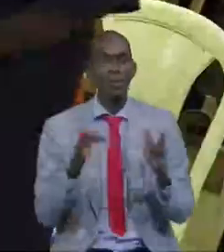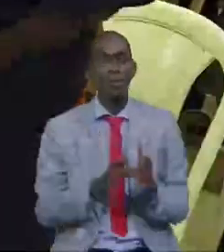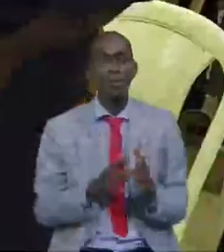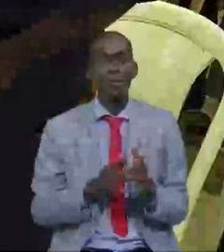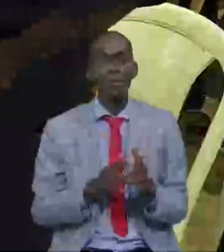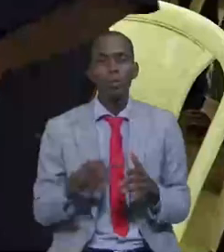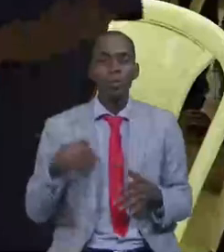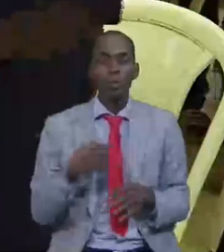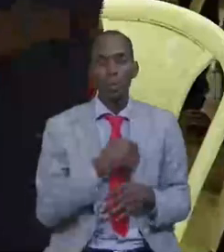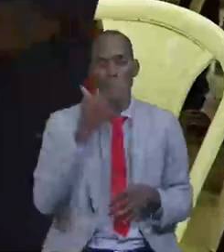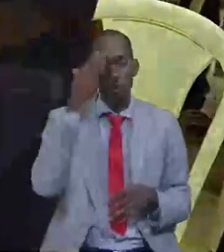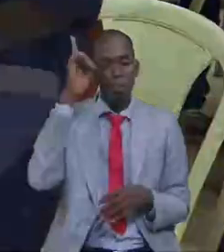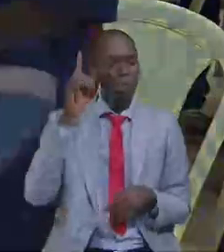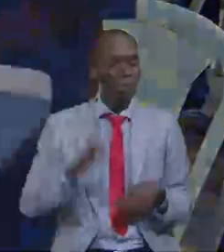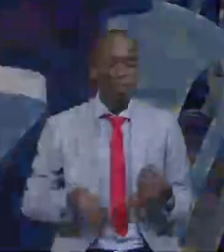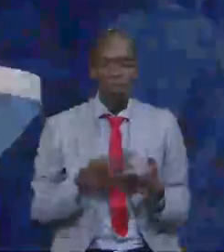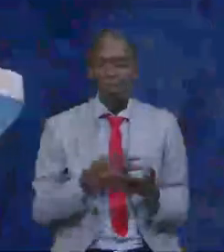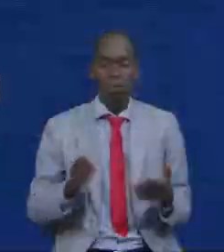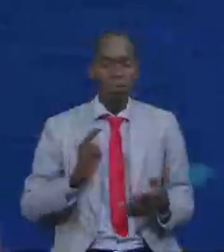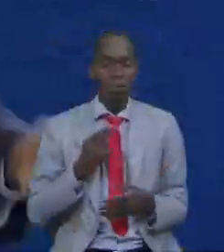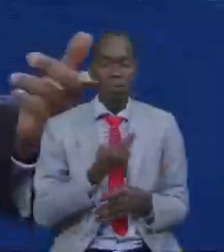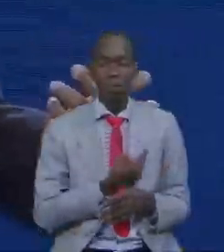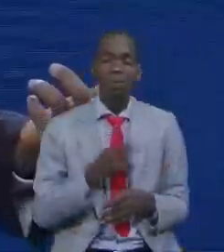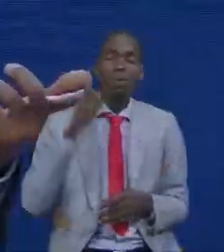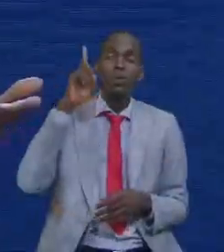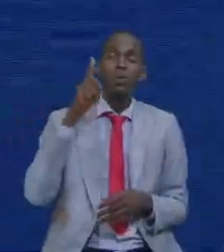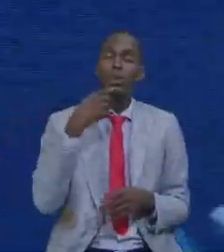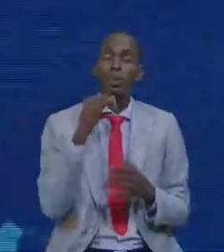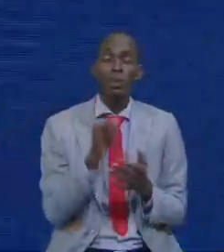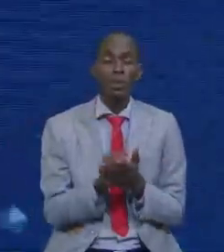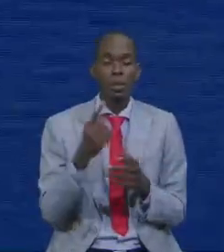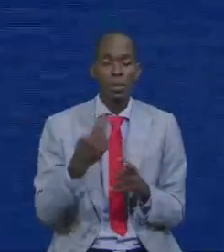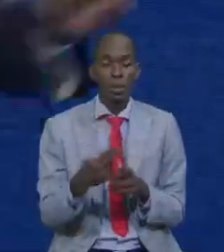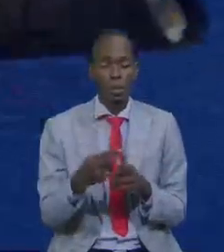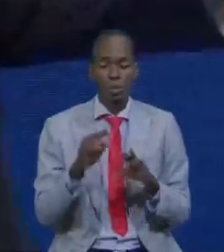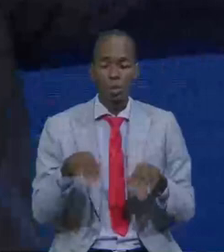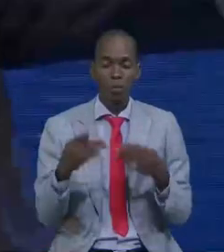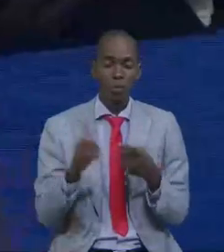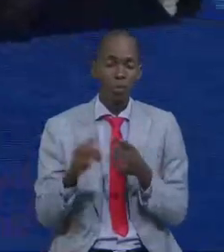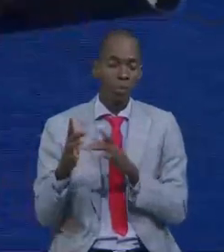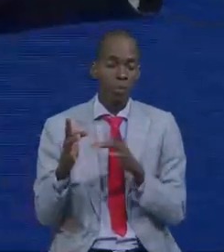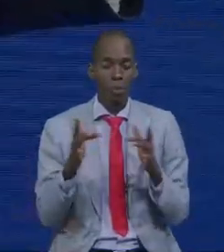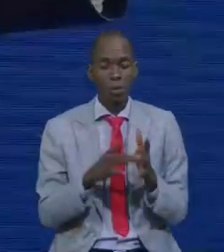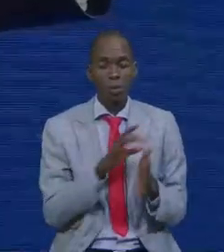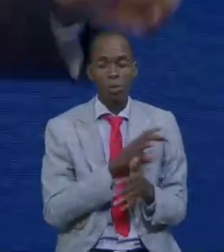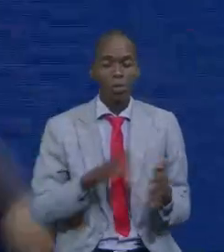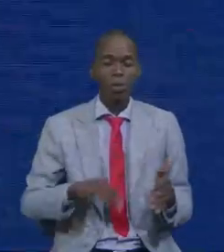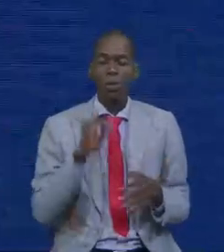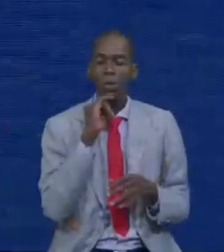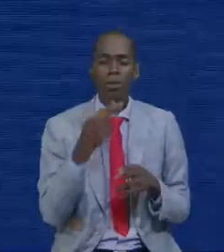ne peux faillir. Tu as dit, le nom qui est donné à Christ est le nom qui est au-dessus de tout